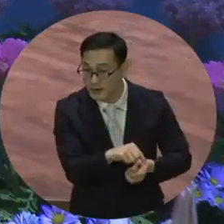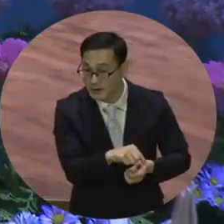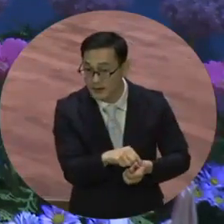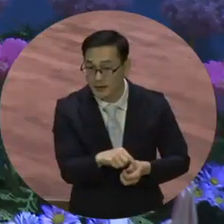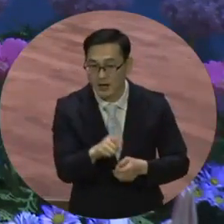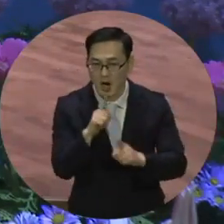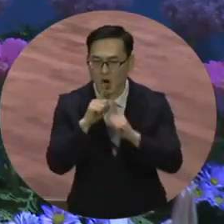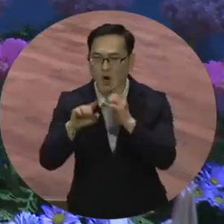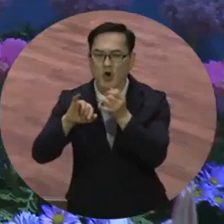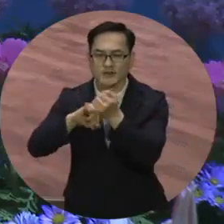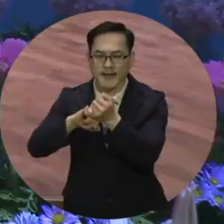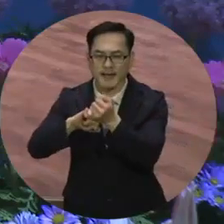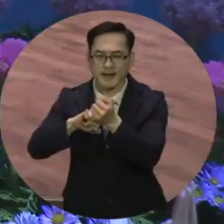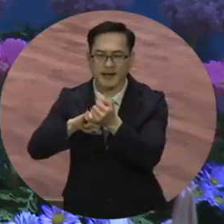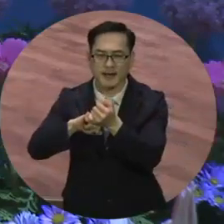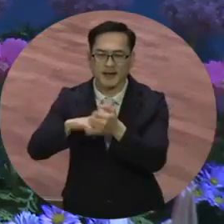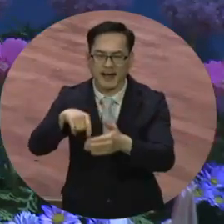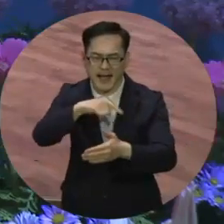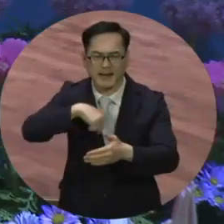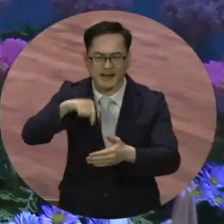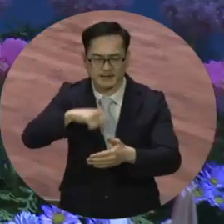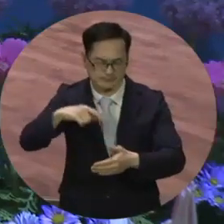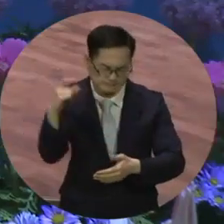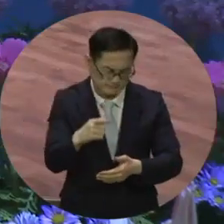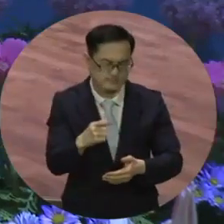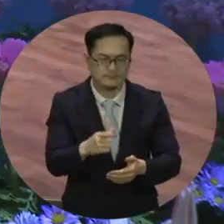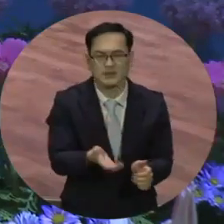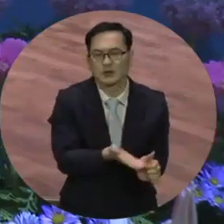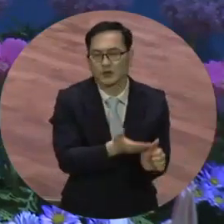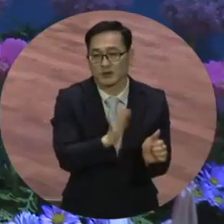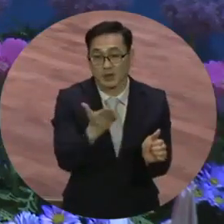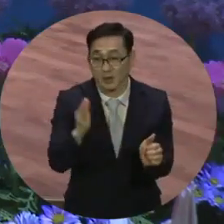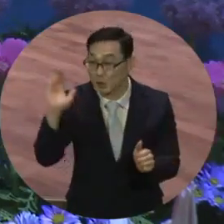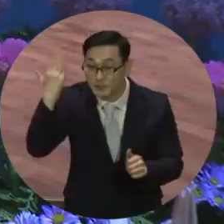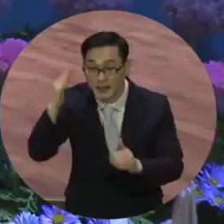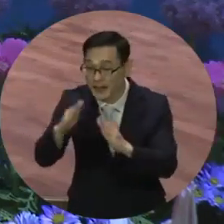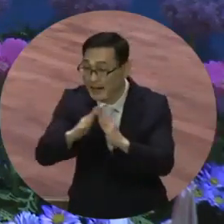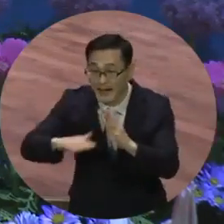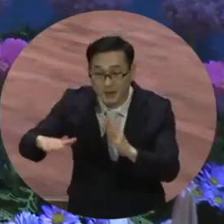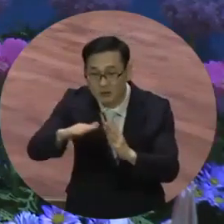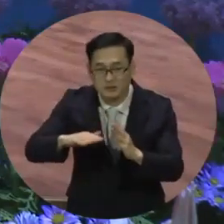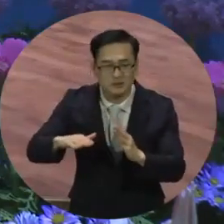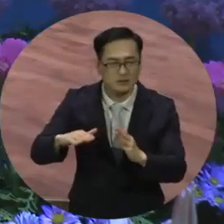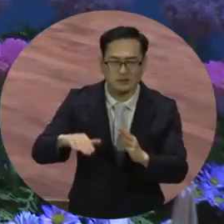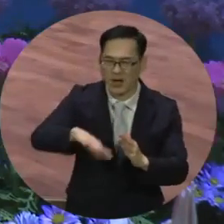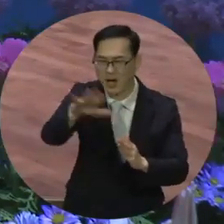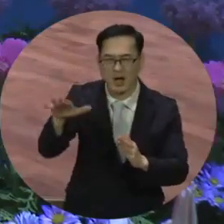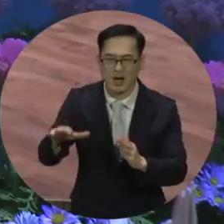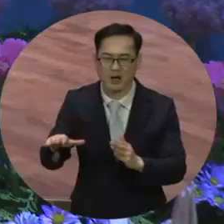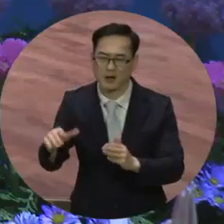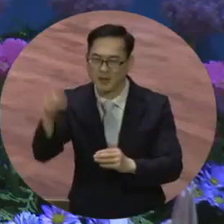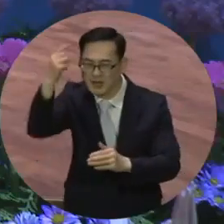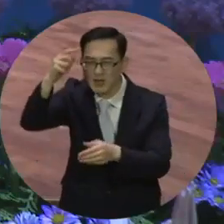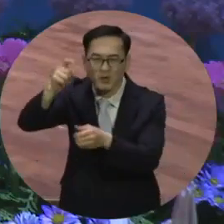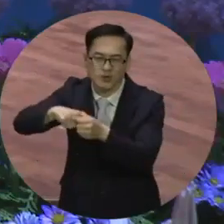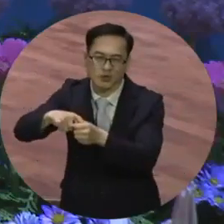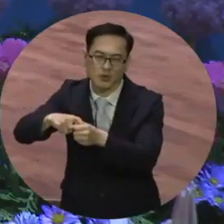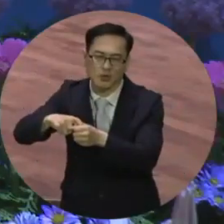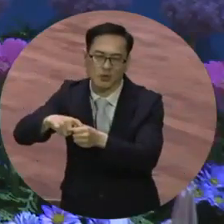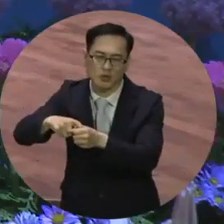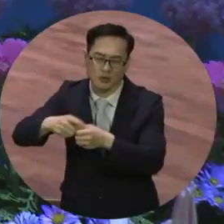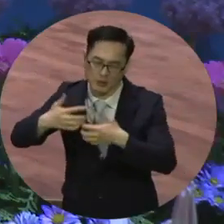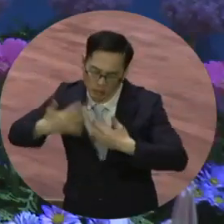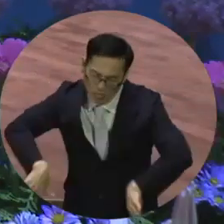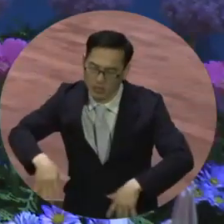다 무너집니다. 지금 교회들 다 무너지고 있어요. 가정들 다 무너지고 있어요. 잘못 사람들이 영적으로 무너집니다. 자,